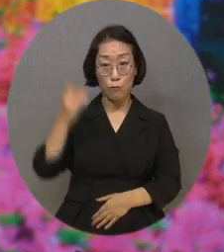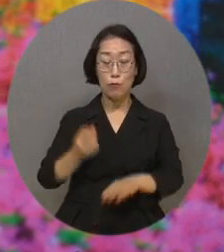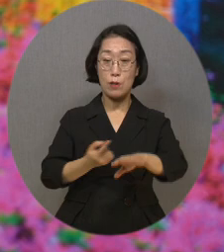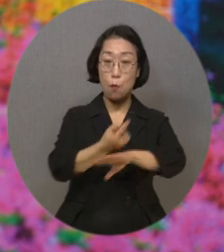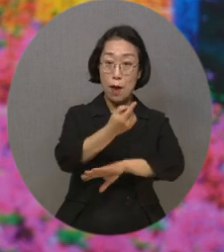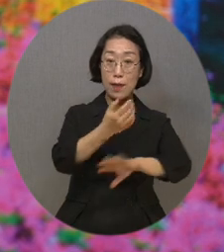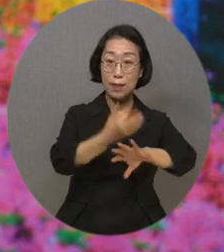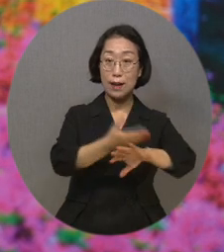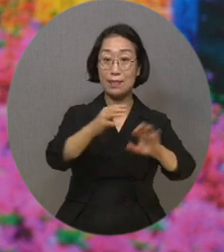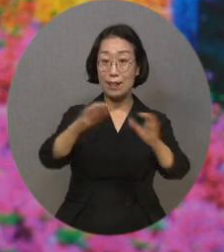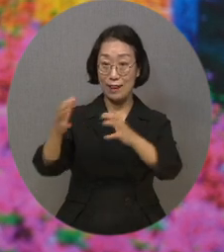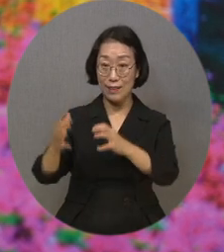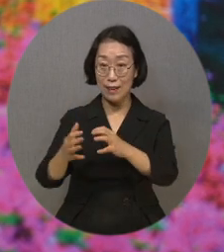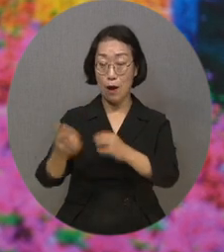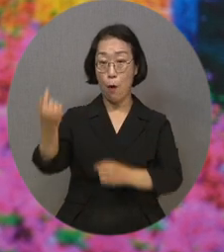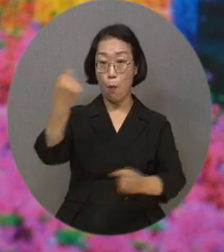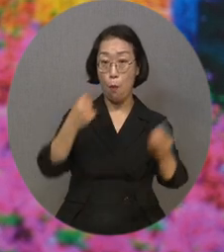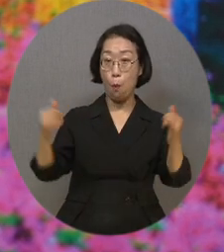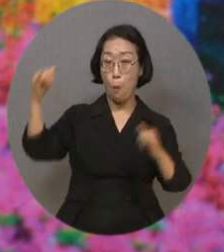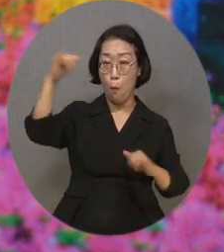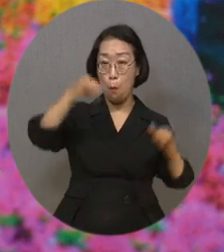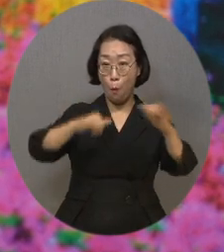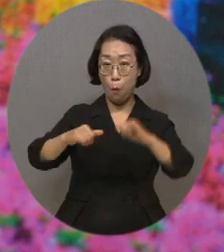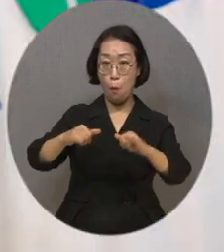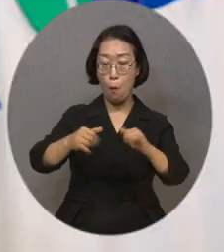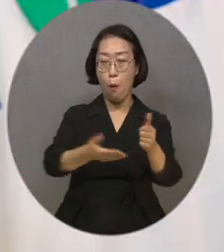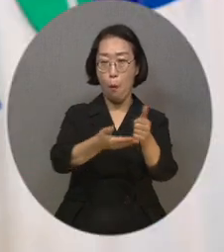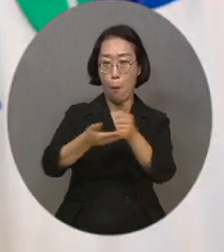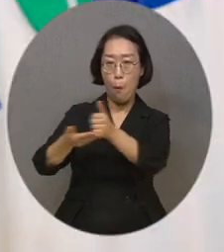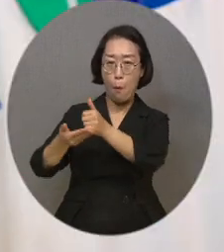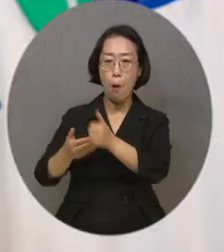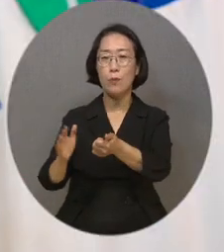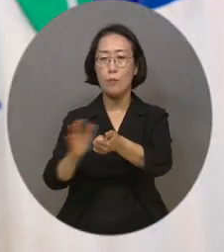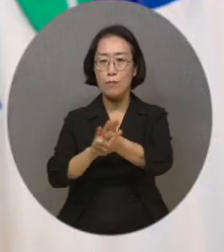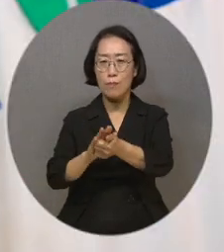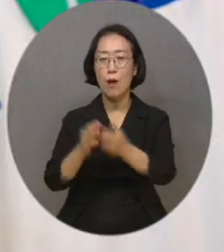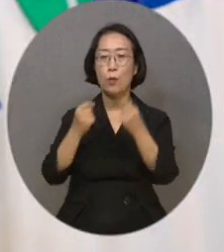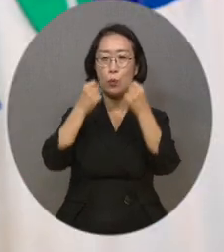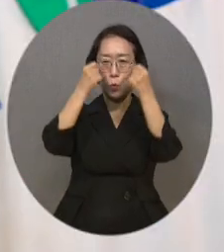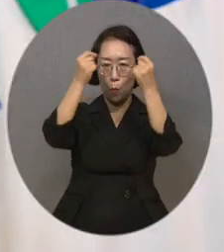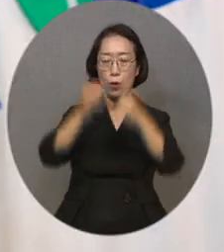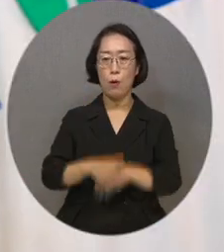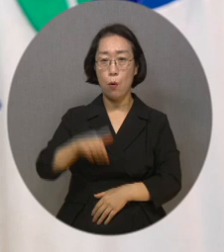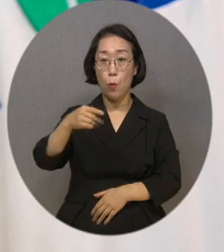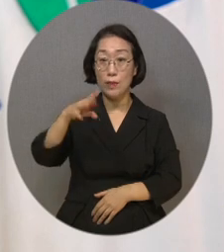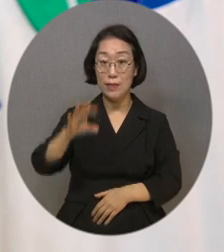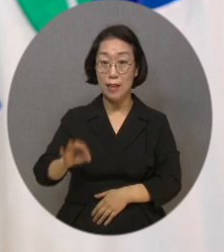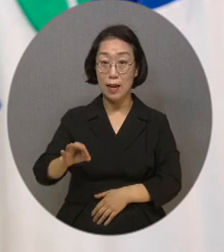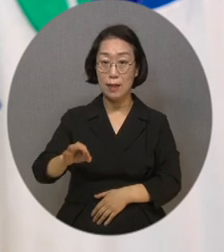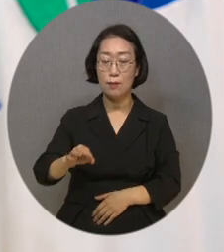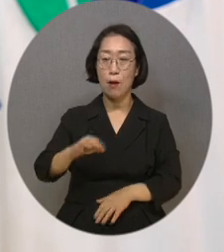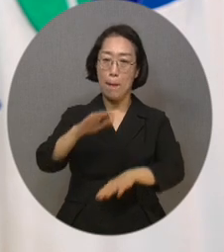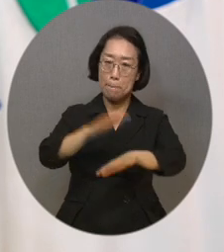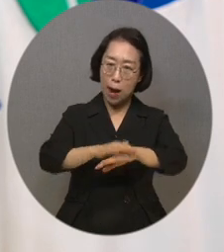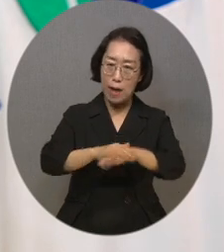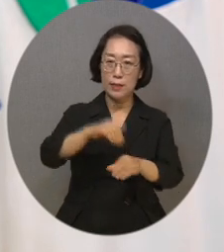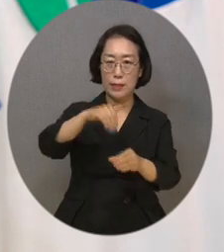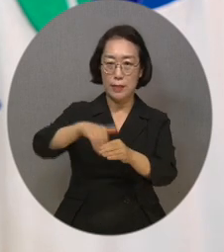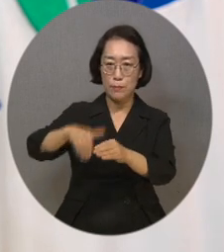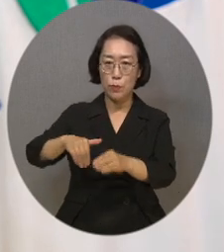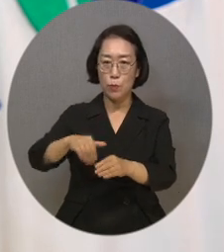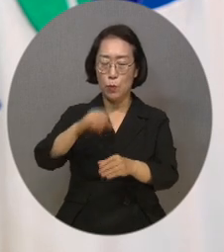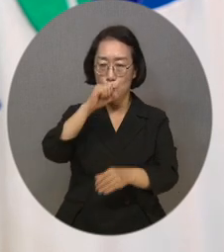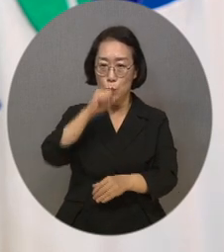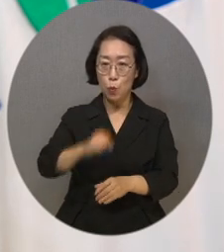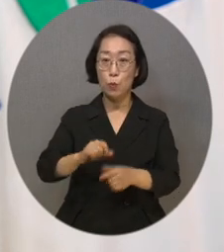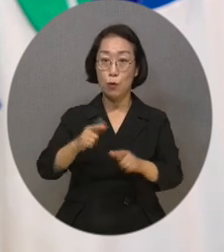오신 관광객도 적극적으로 저희가 유치를 좀 하고 있습니다. 굉장히 고창에서 생산되는 좋은 품질을 가진